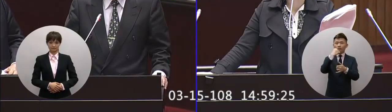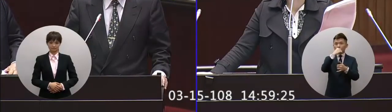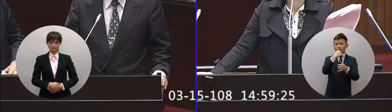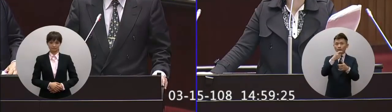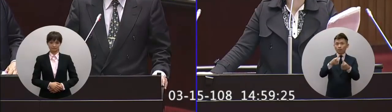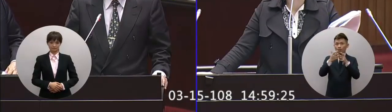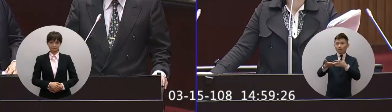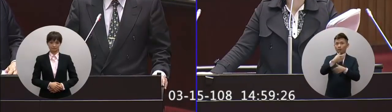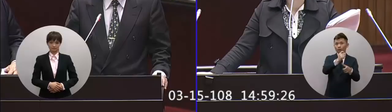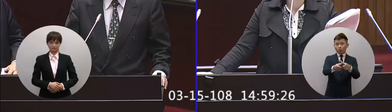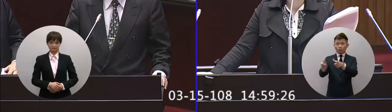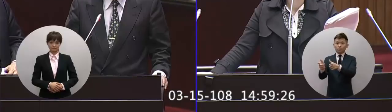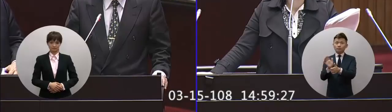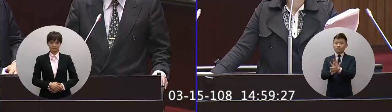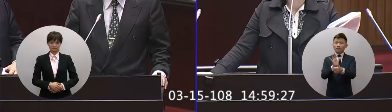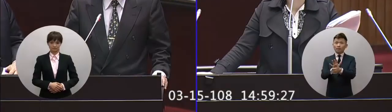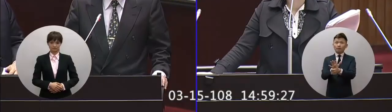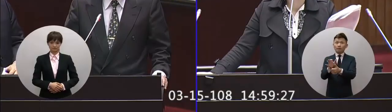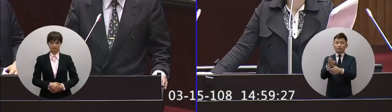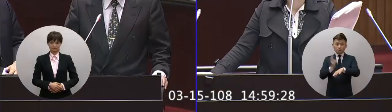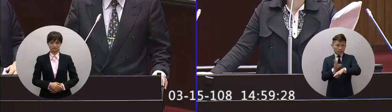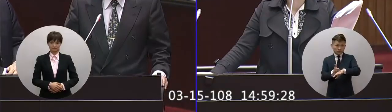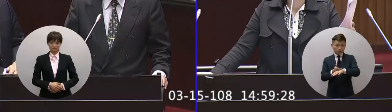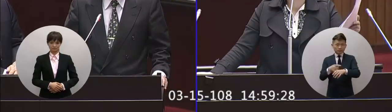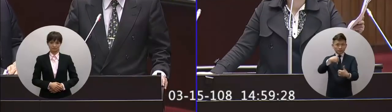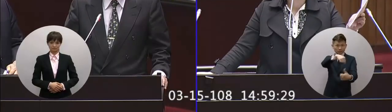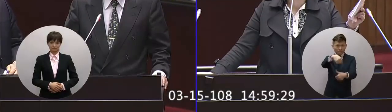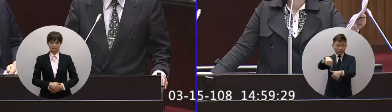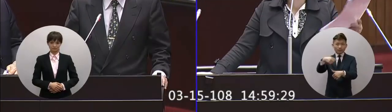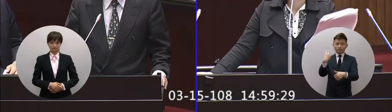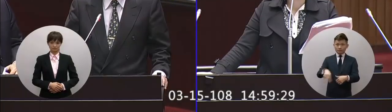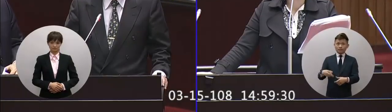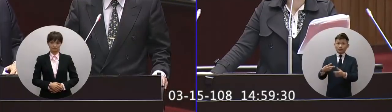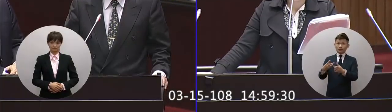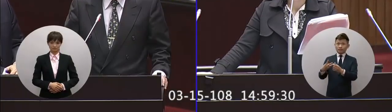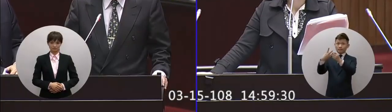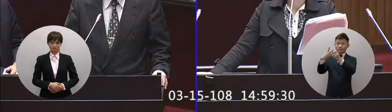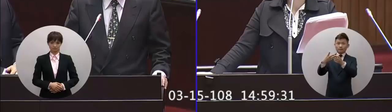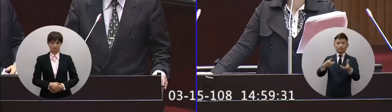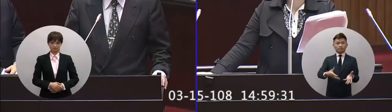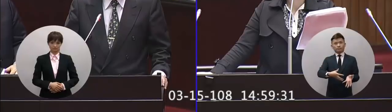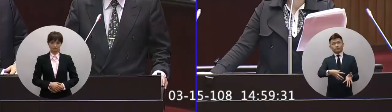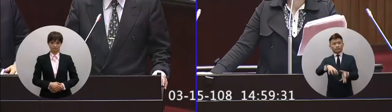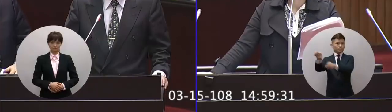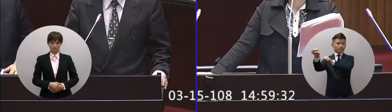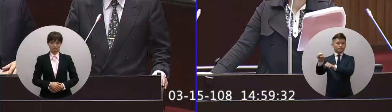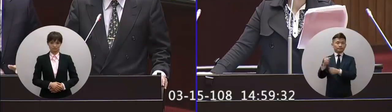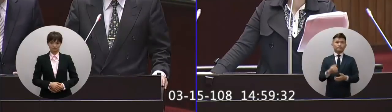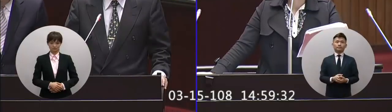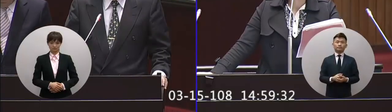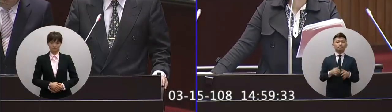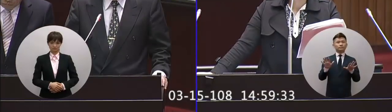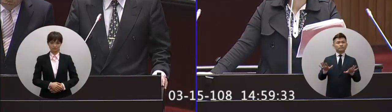回收厂商提升回收技术，然后由第三方机构认这个回收平台。可是呢现